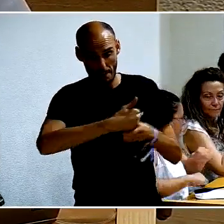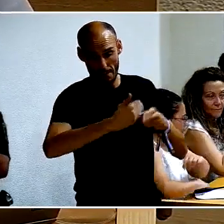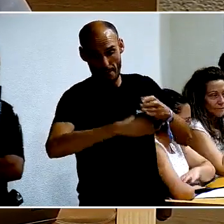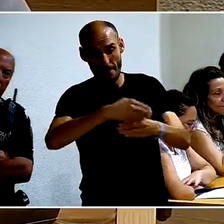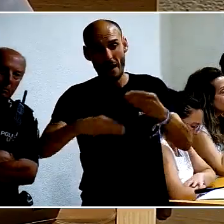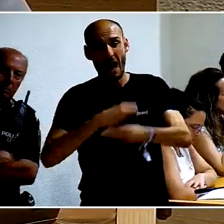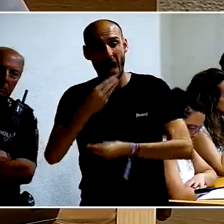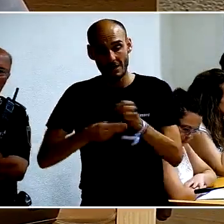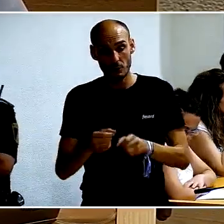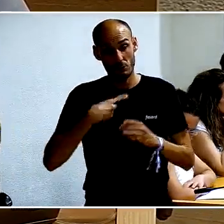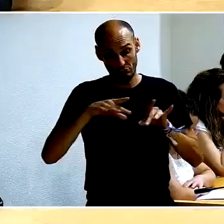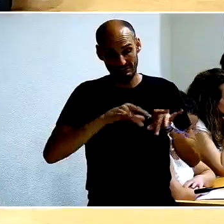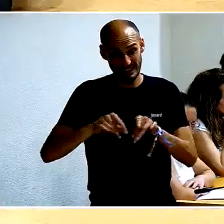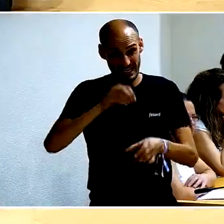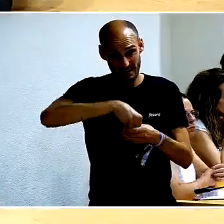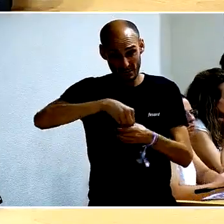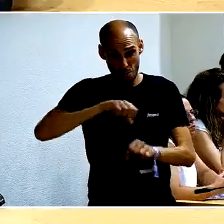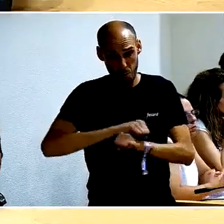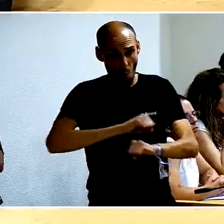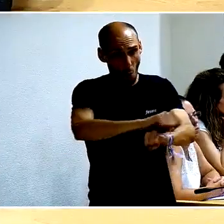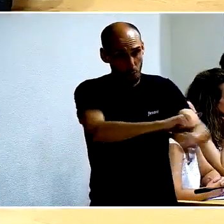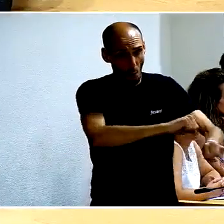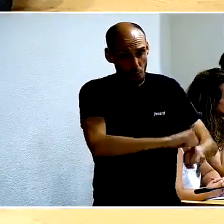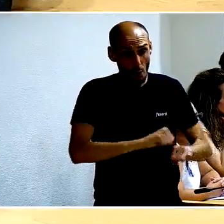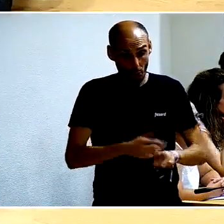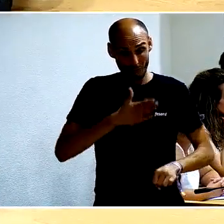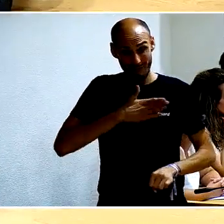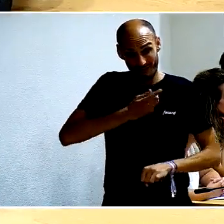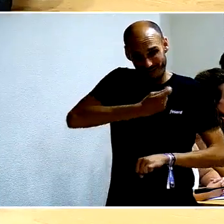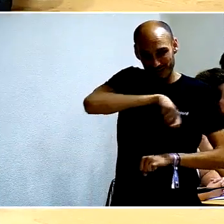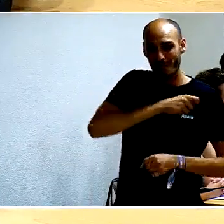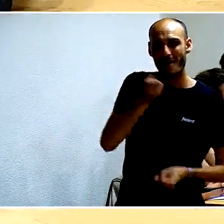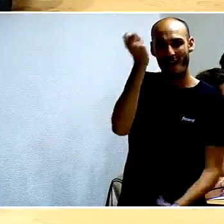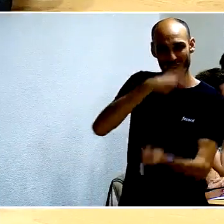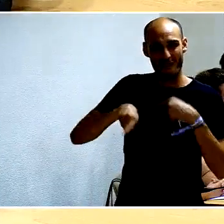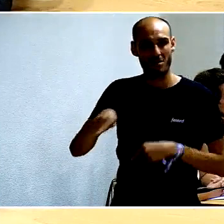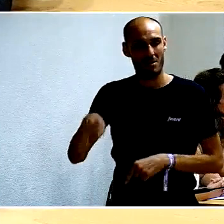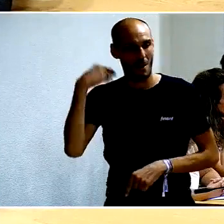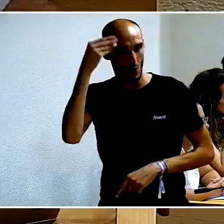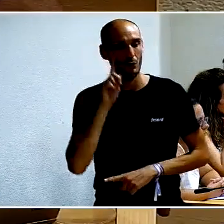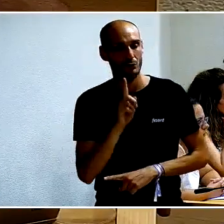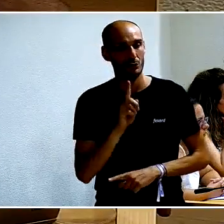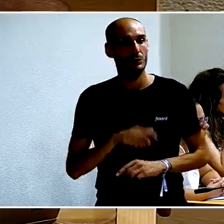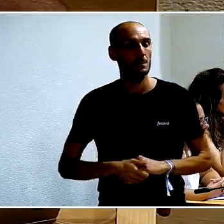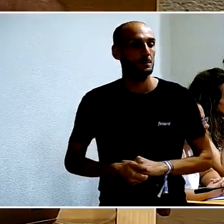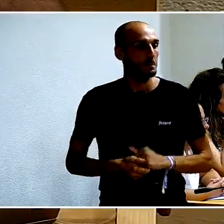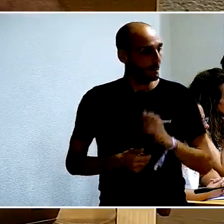antipersona que nosaltres els venem als marroquins, els successius governs de l'estat espanyol.